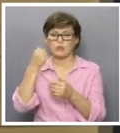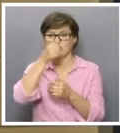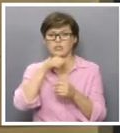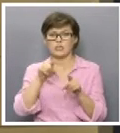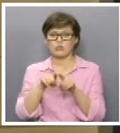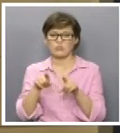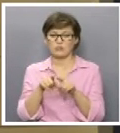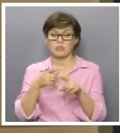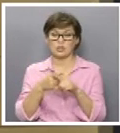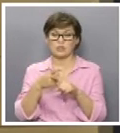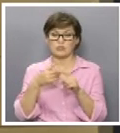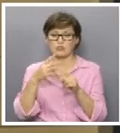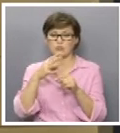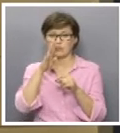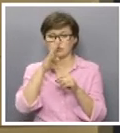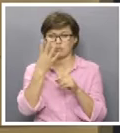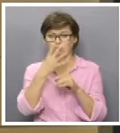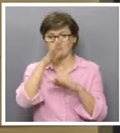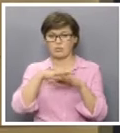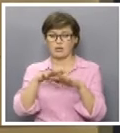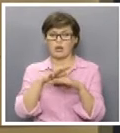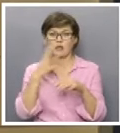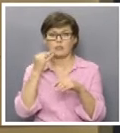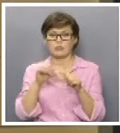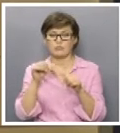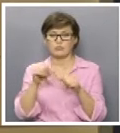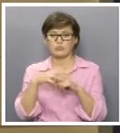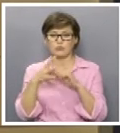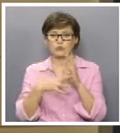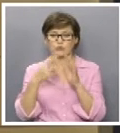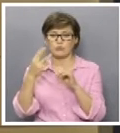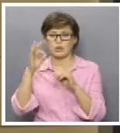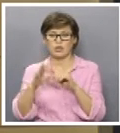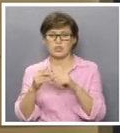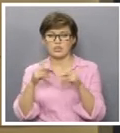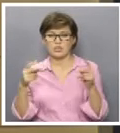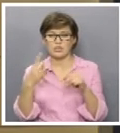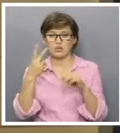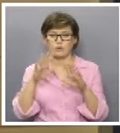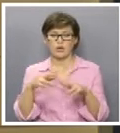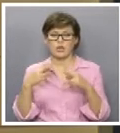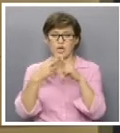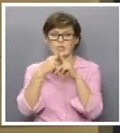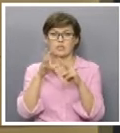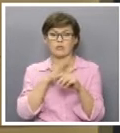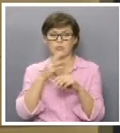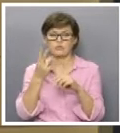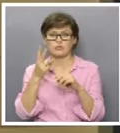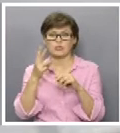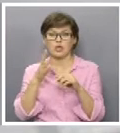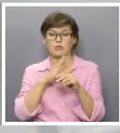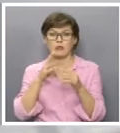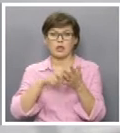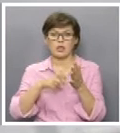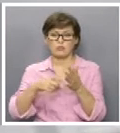жылдағыдай желінің жартысы 4 аймаққа шоғырланған. Алматының үлесі 19,3%-ға тең. Екінші орында Астана тұрақтады. Үшінші сатыда